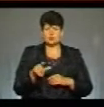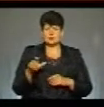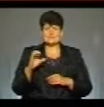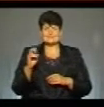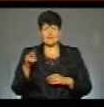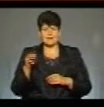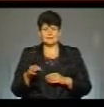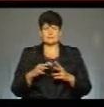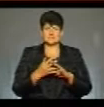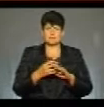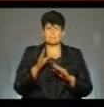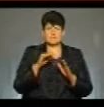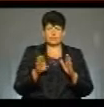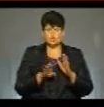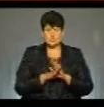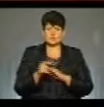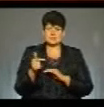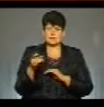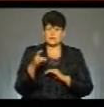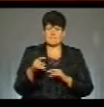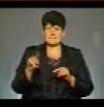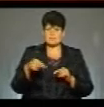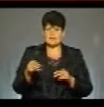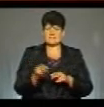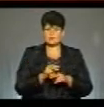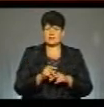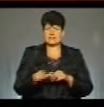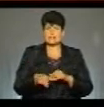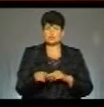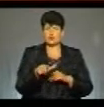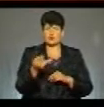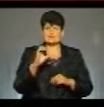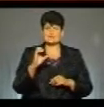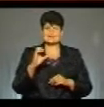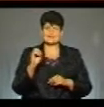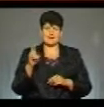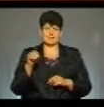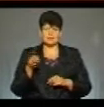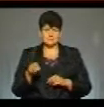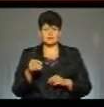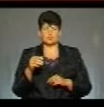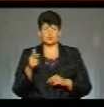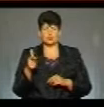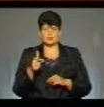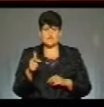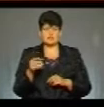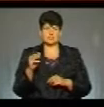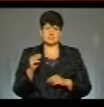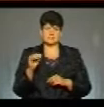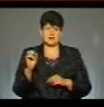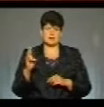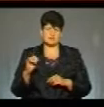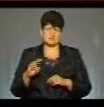сіл Підволочиського та Гусятинського районів вимагали відремонтувати дорогу Скалат-Гусятин-Жванець. На місці події була і наша знімальна